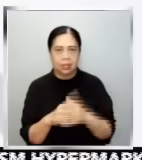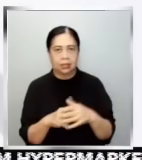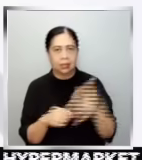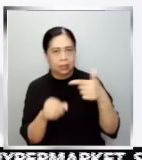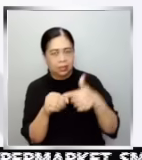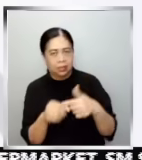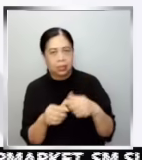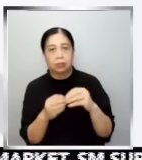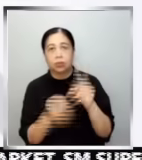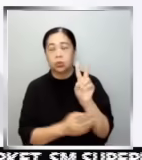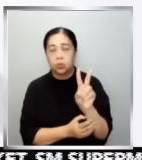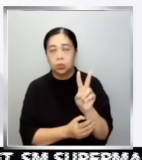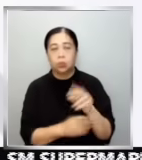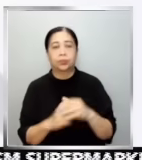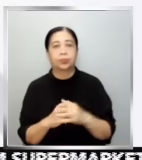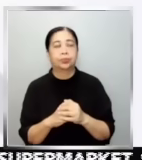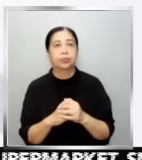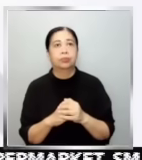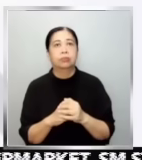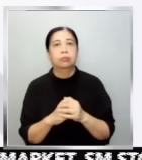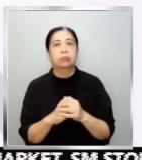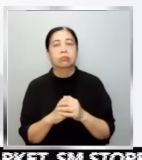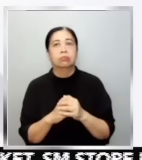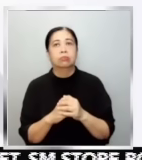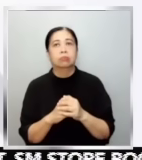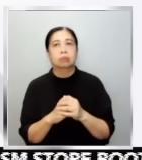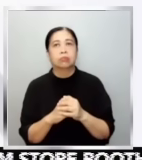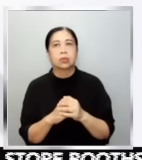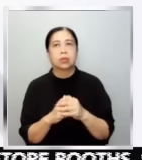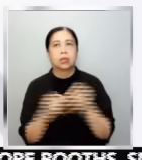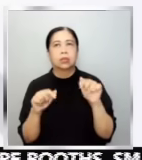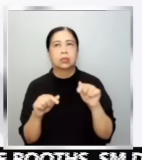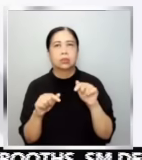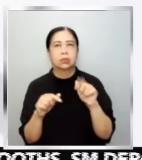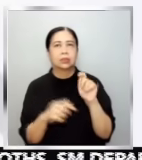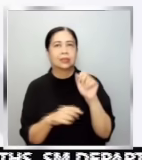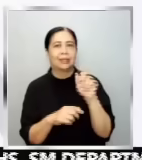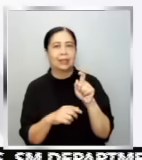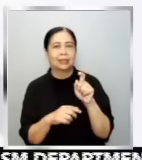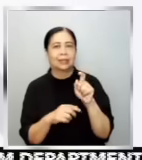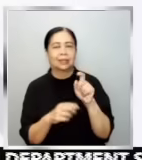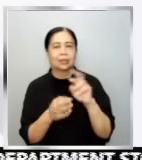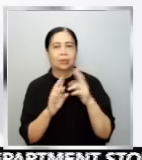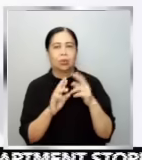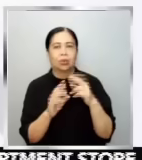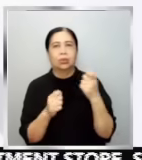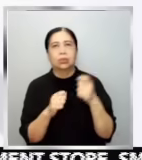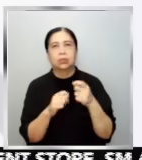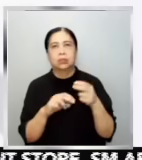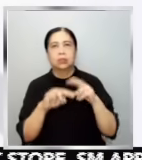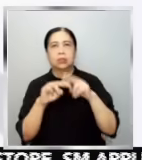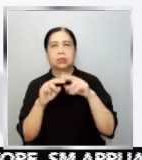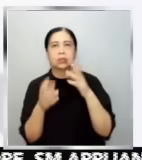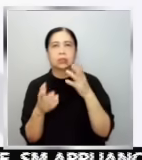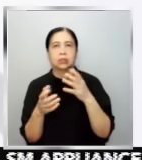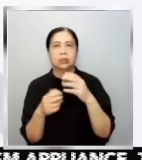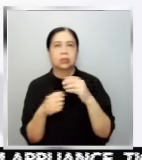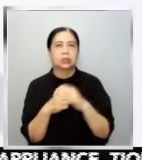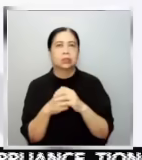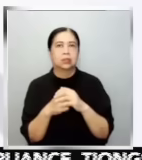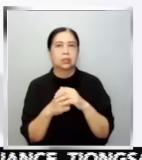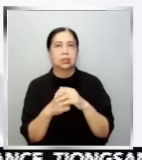two ah itong tax reform for acceleration and inclusion ah merong